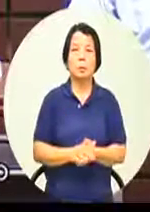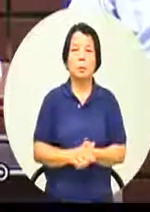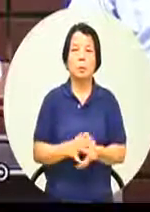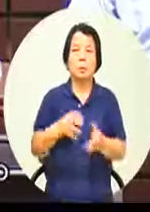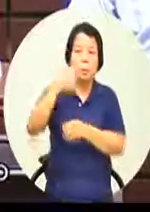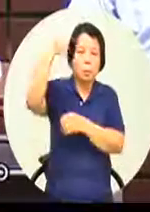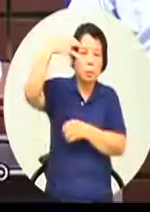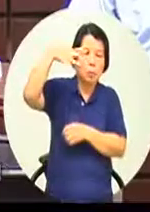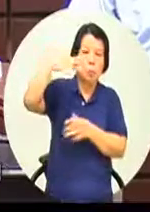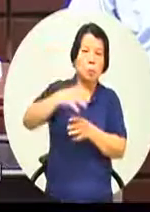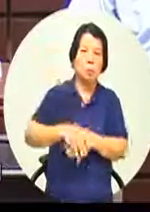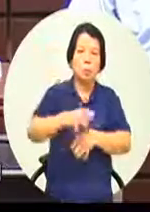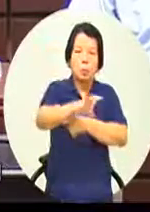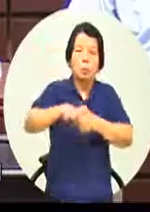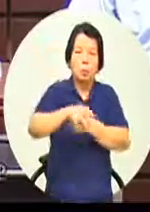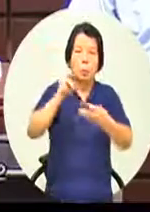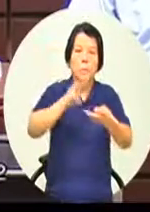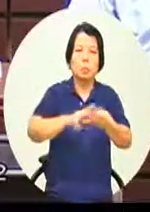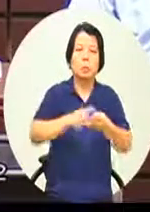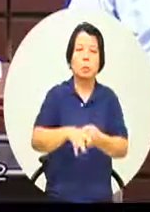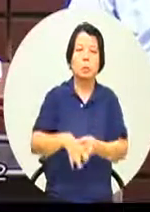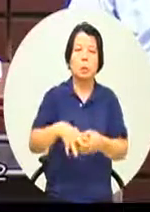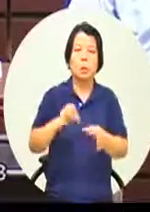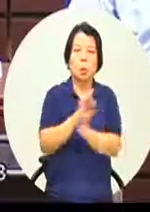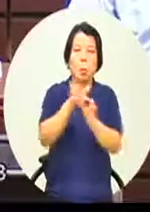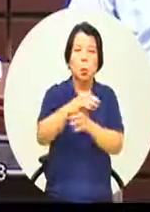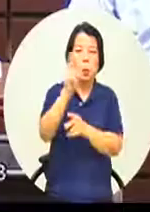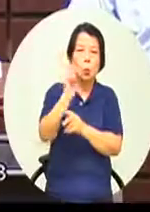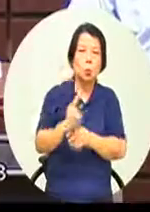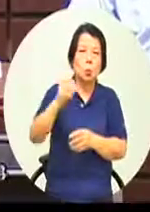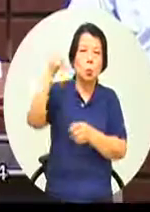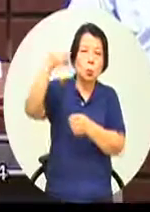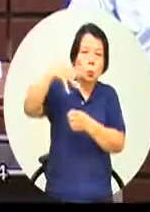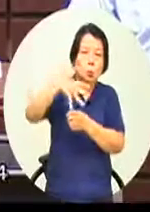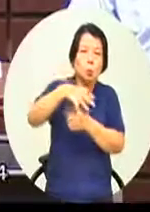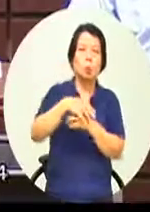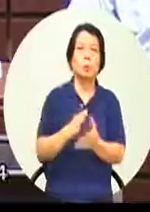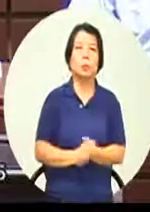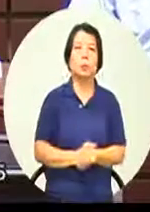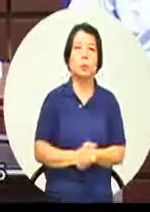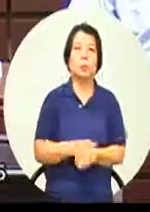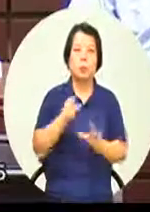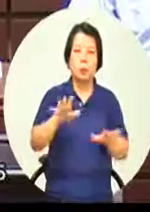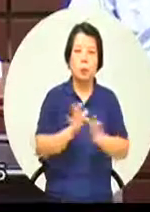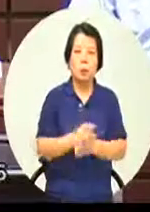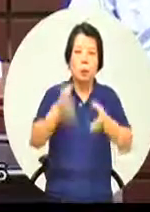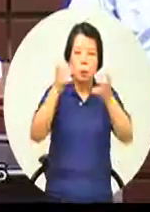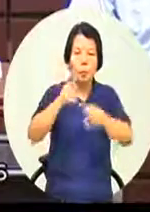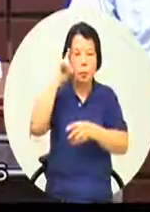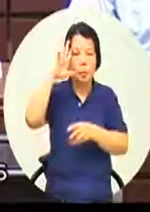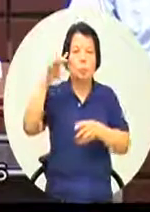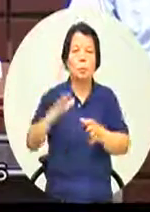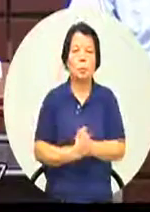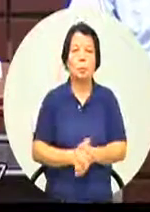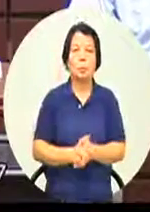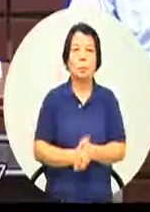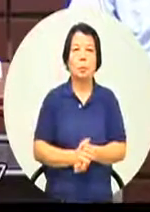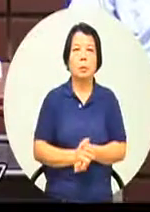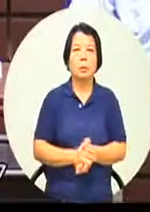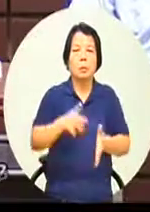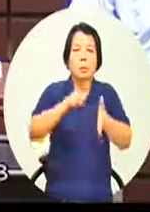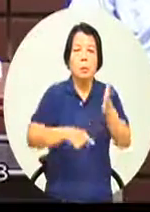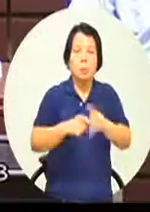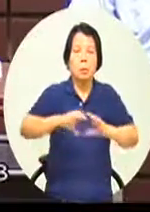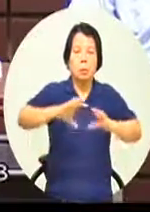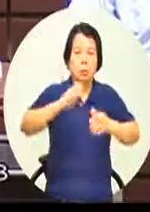的农田，就是光电农研，向阳光电农研，他的创设者前总经理是我们